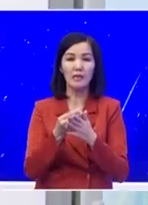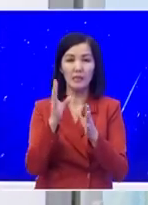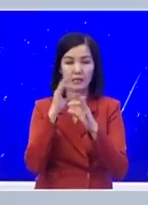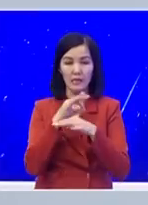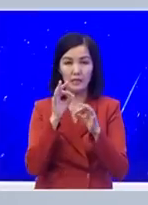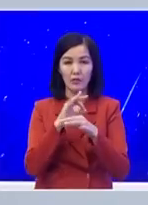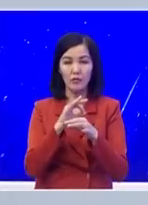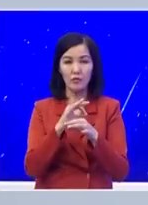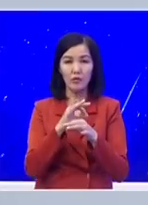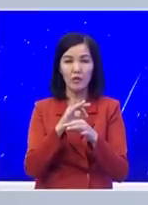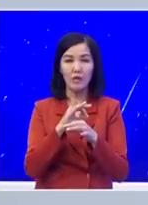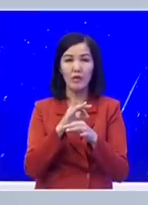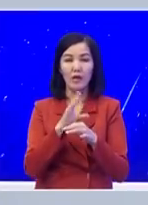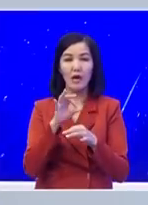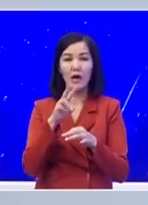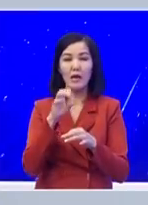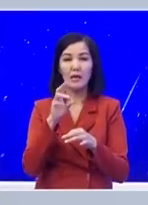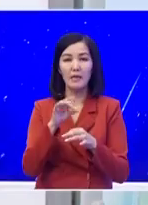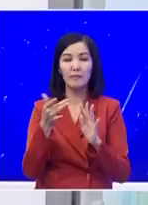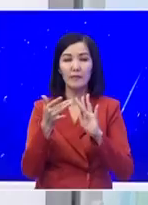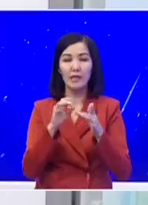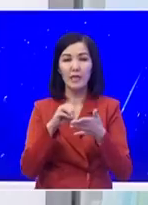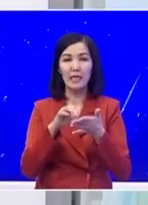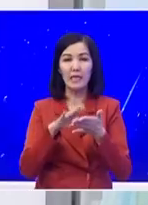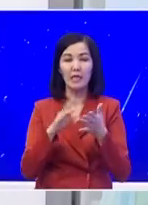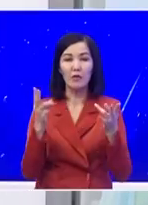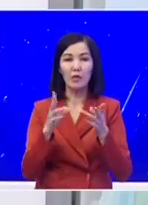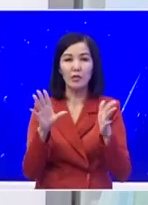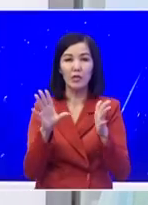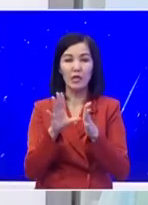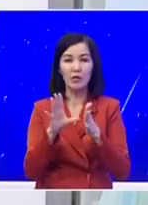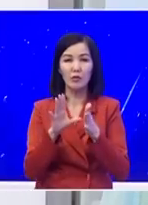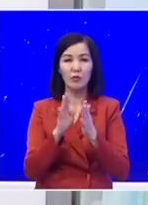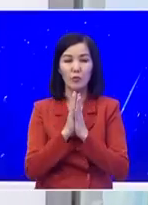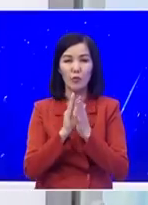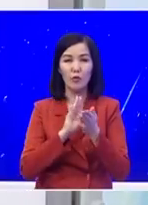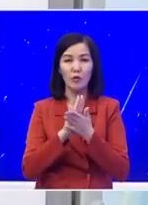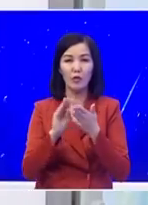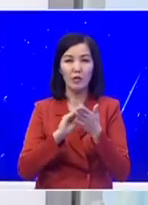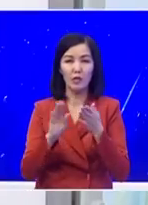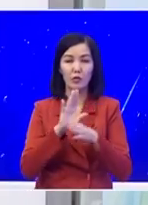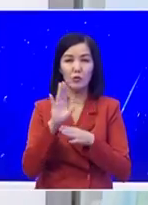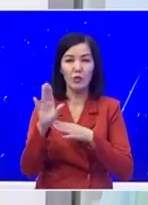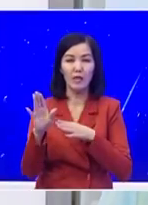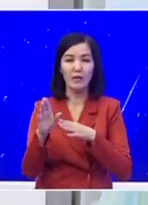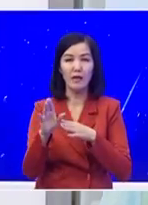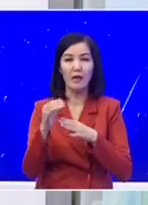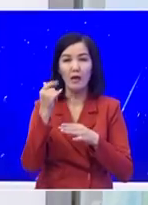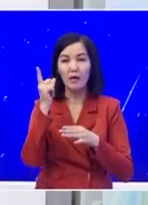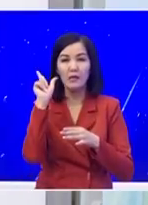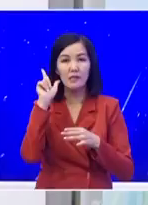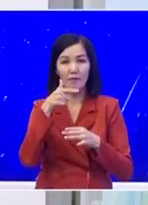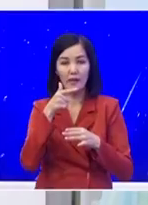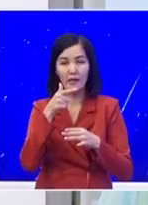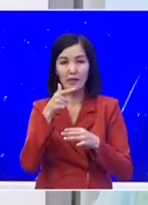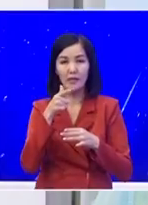адамдар КДЛ Олимп сайтына тіркелуі керек. Сонда электронды өтініш жолдайды. Одан кейін біздің операторымыз тұрғынмен байланысып, ыңғайлы